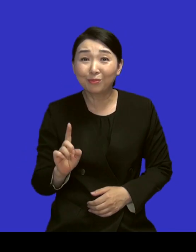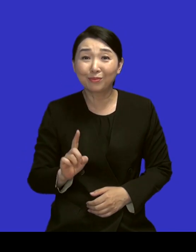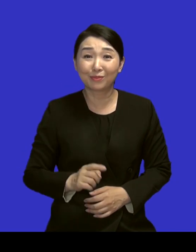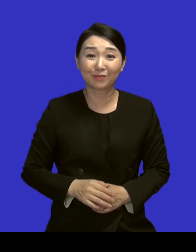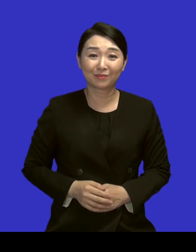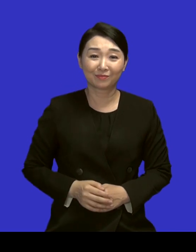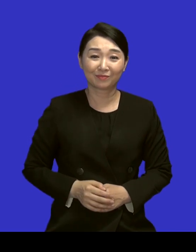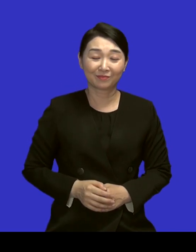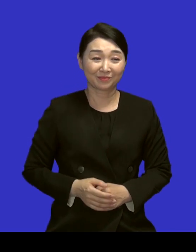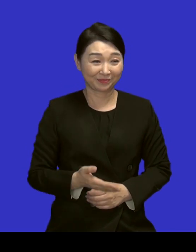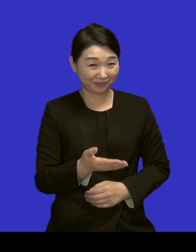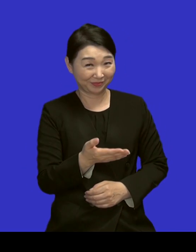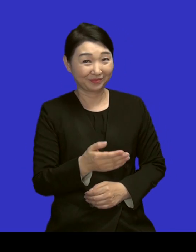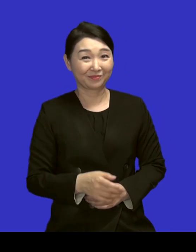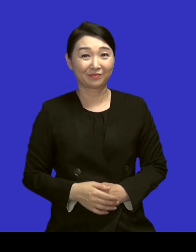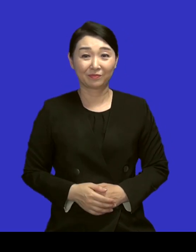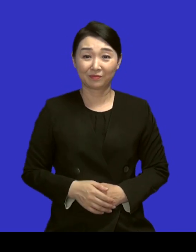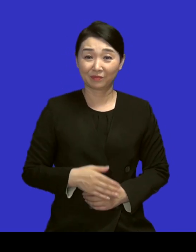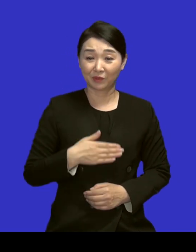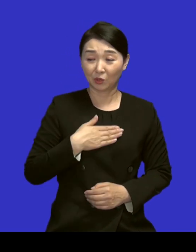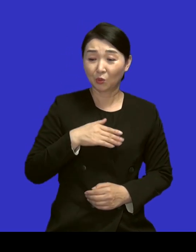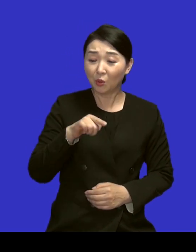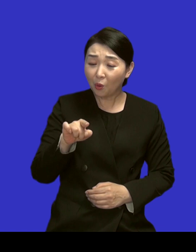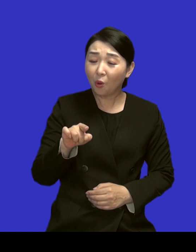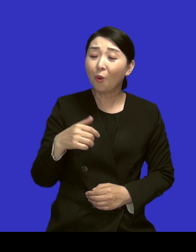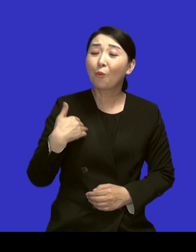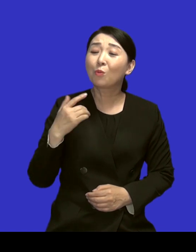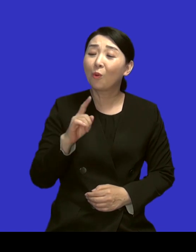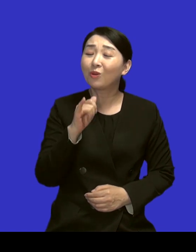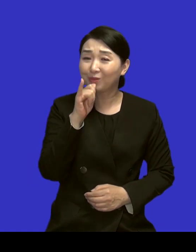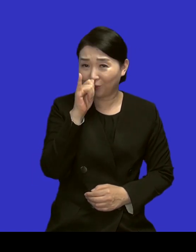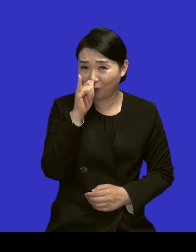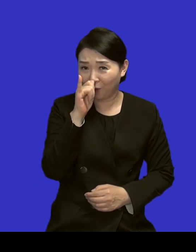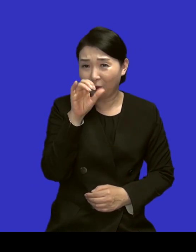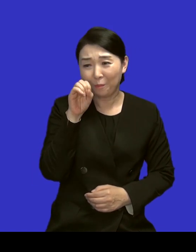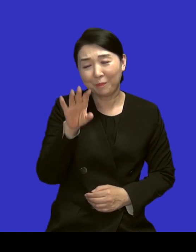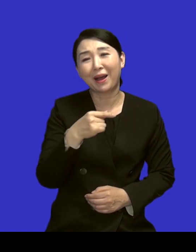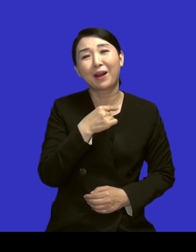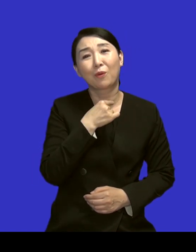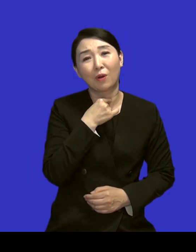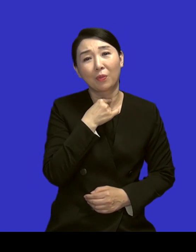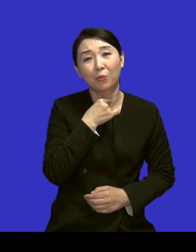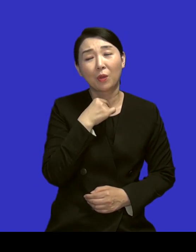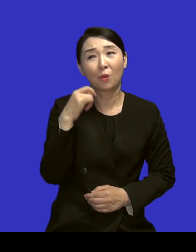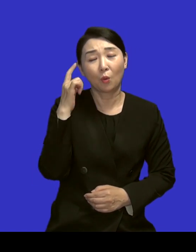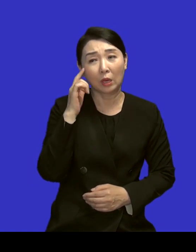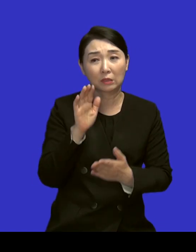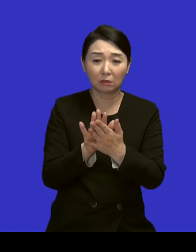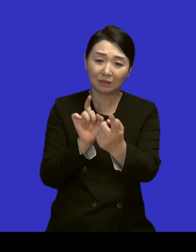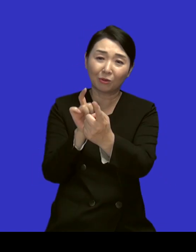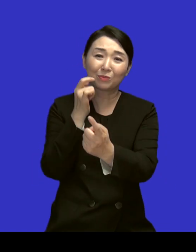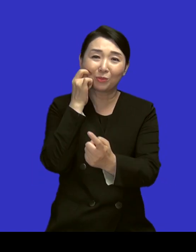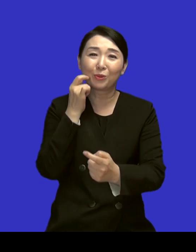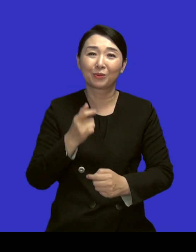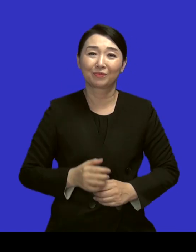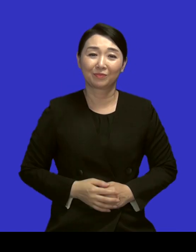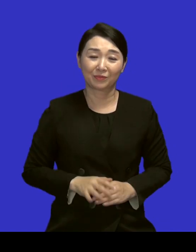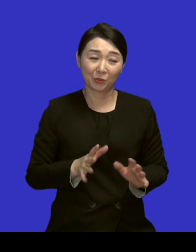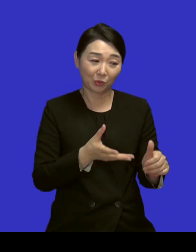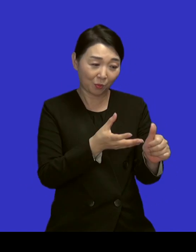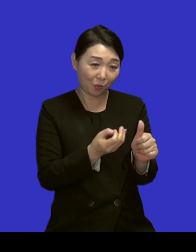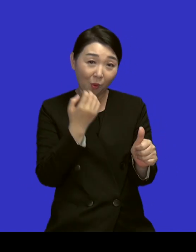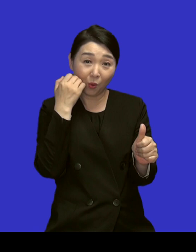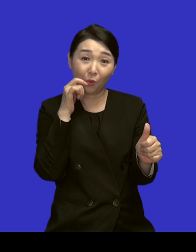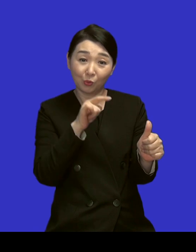씨는? 저도 너는 모르는 뭔가가 있다. 근데 대놓고는 못 싸울 것 같아요. 그렇죠, 그렇죠. 네. 오늘 모실